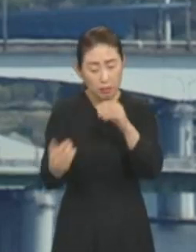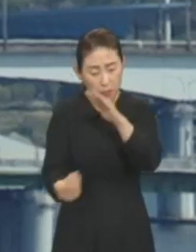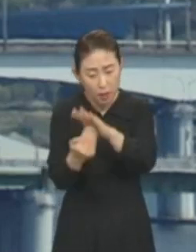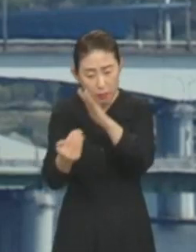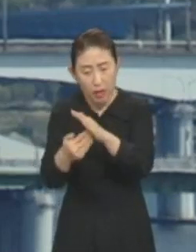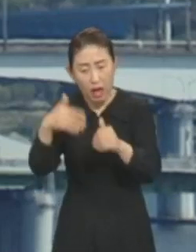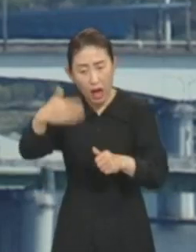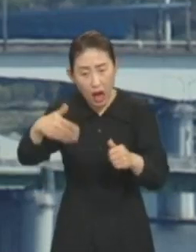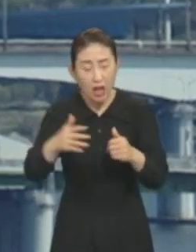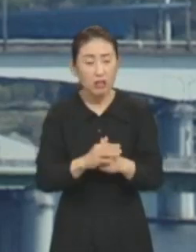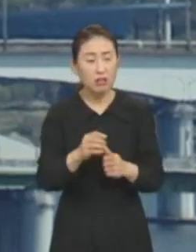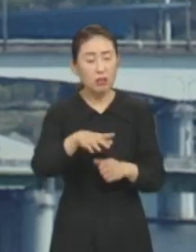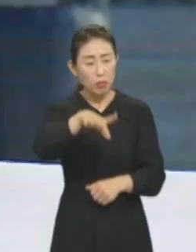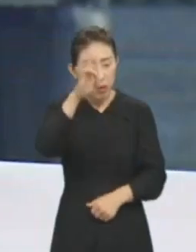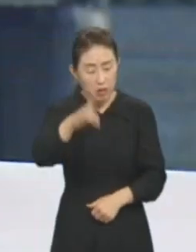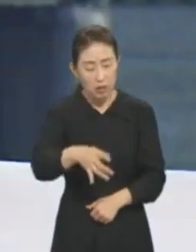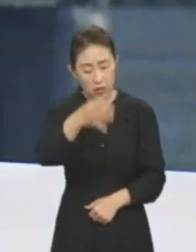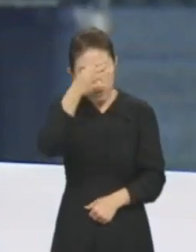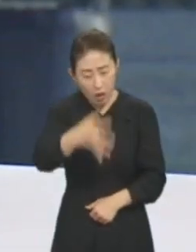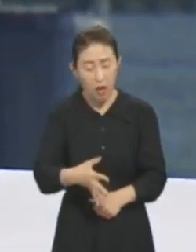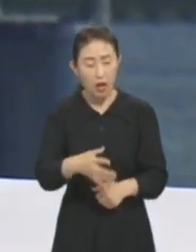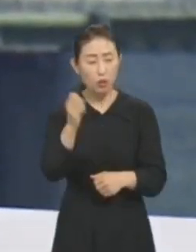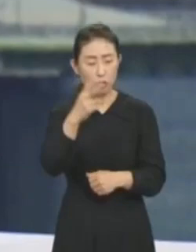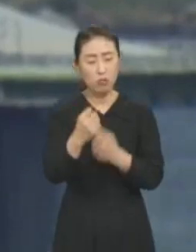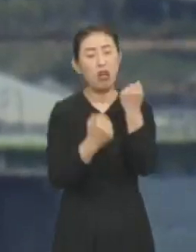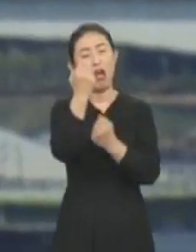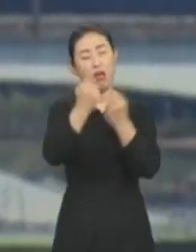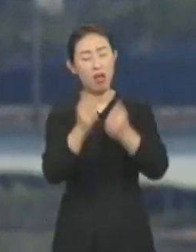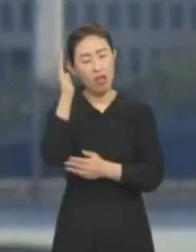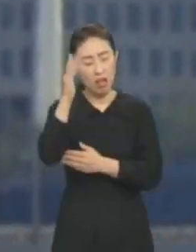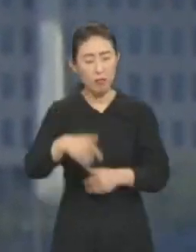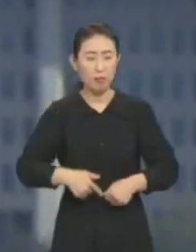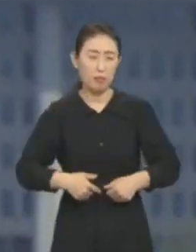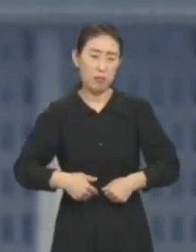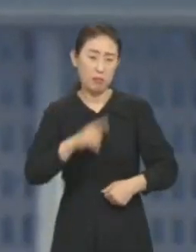해명과 사과가 먼저라며 맞서고 있습니다